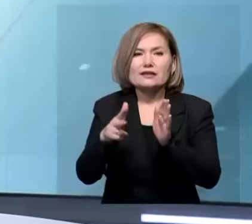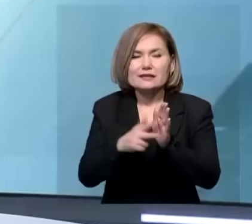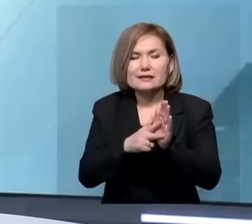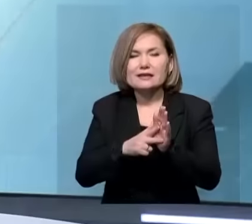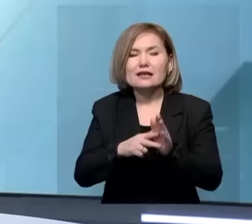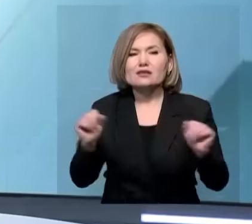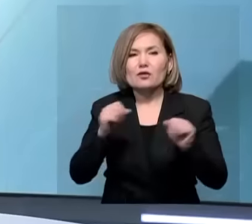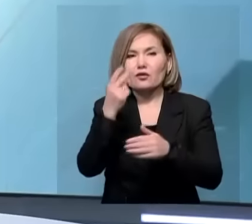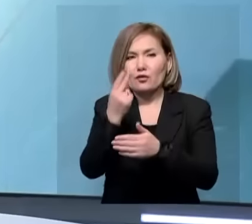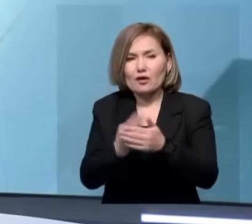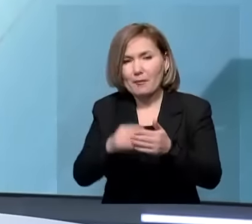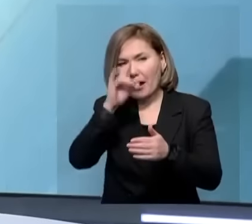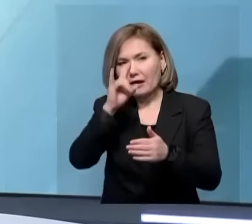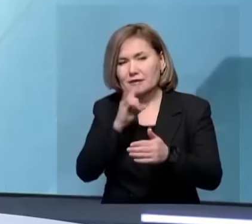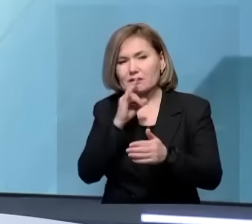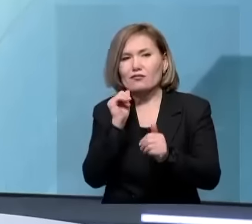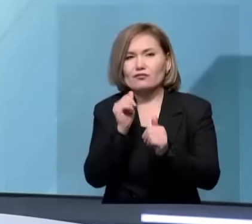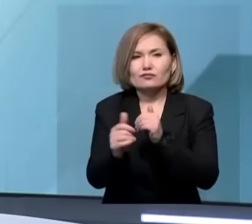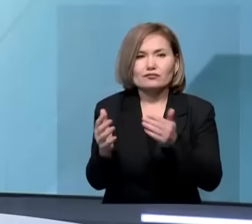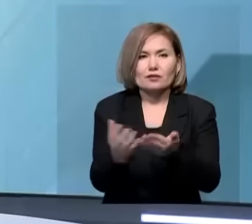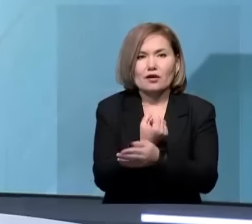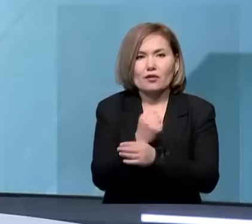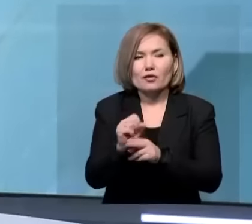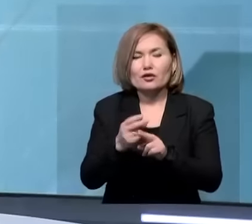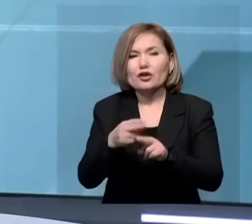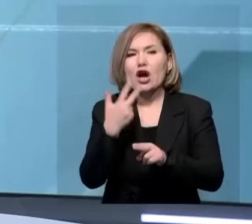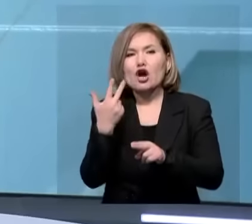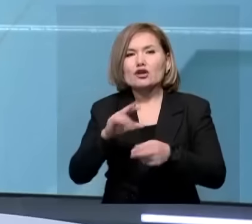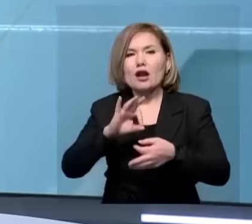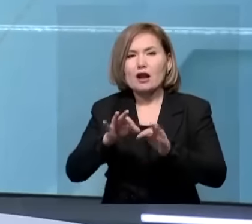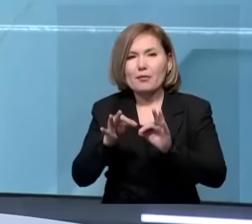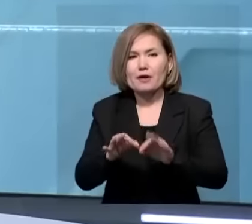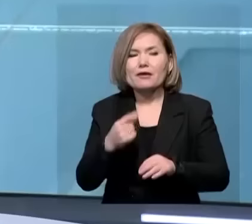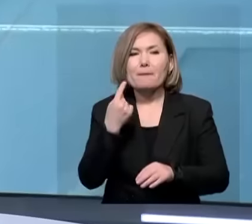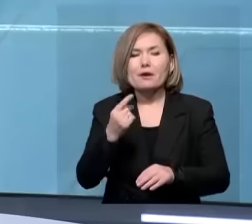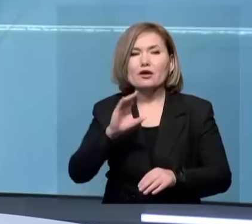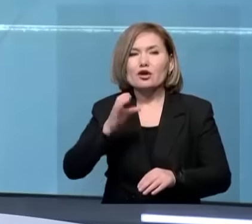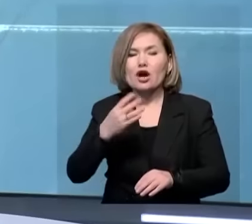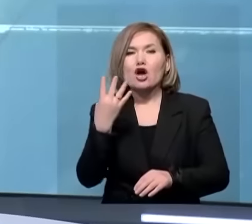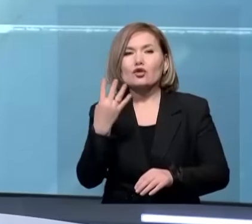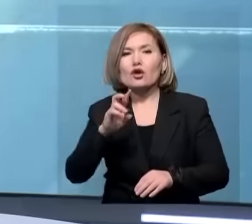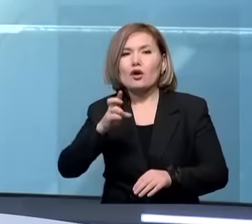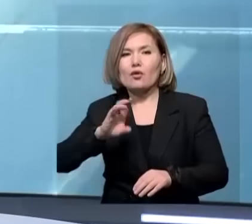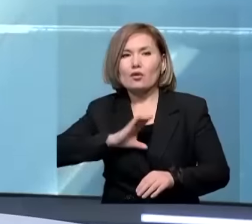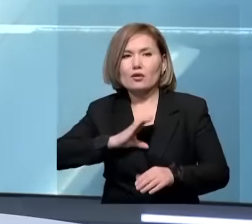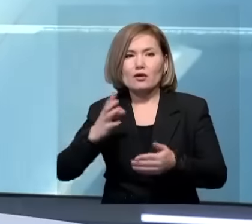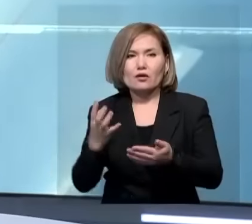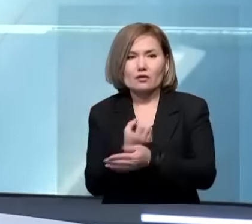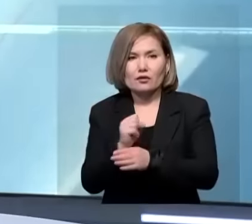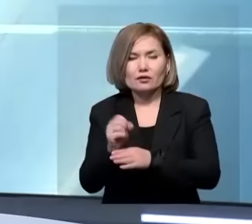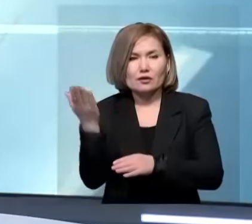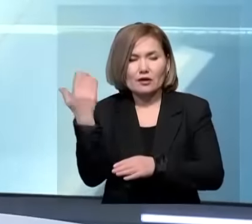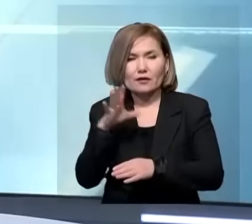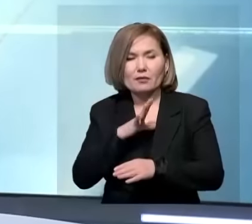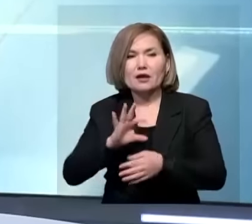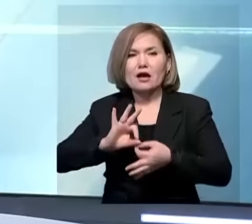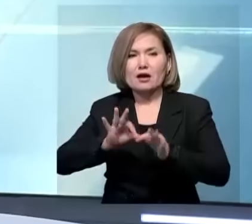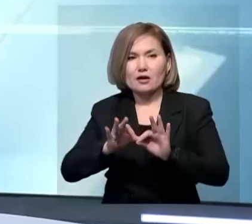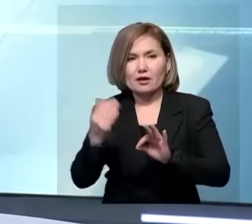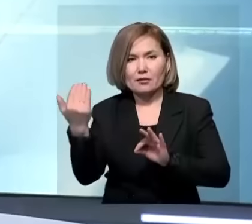қалдырып чемпион атанды. Бұған дейін жерлестеріміз өткен 3 олимпиадада 1 күміс 4 қола жүлде алған еді. Илиямен